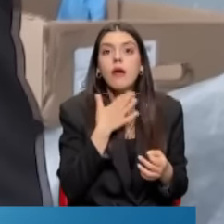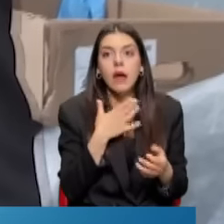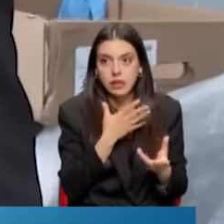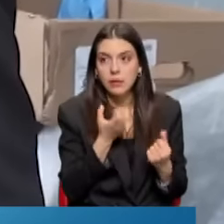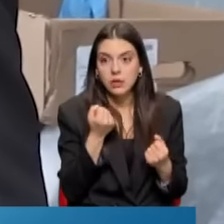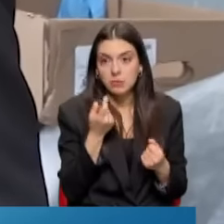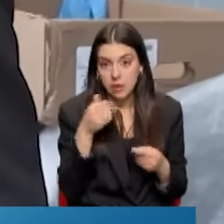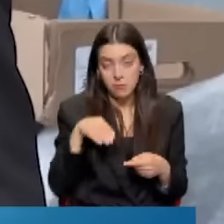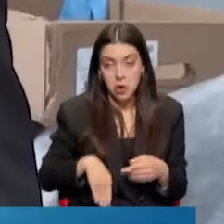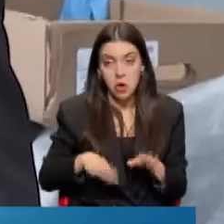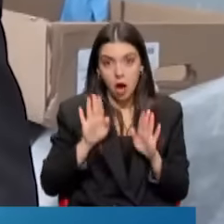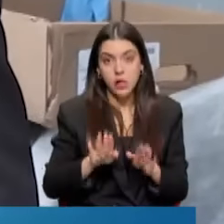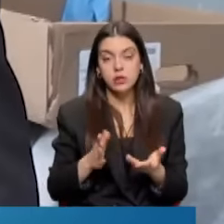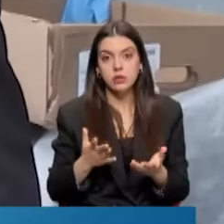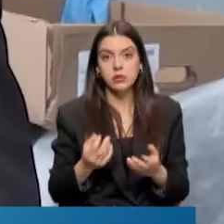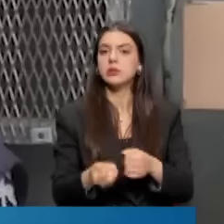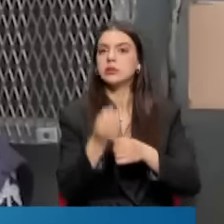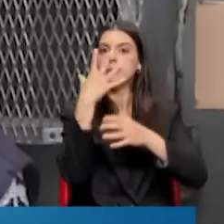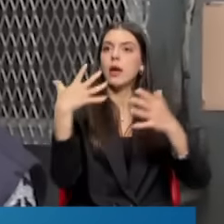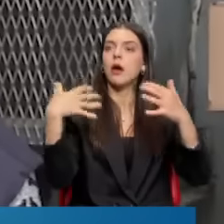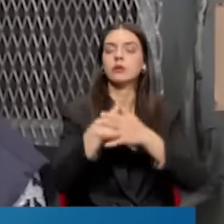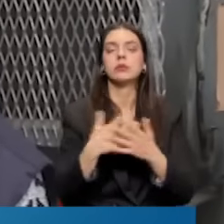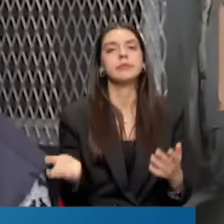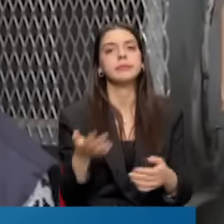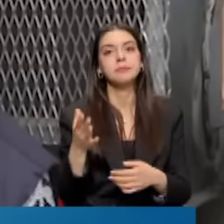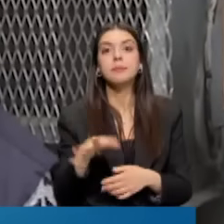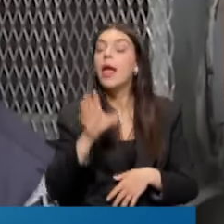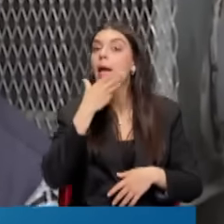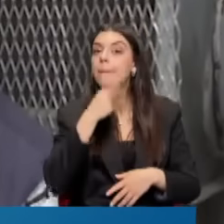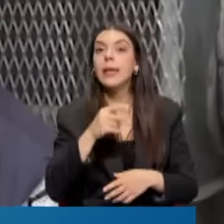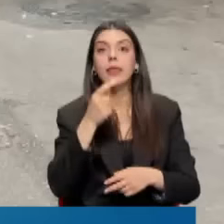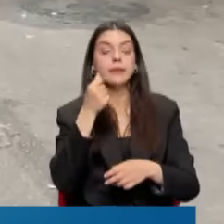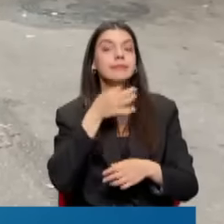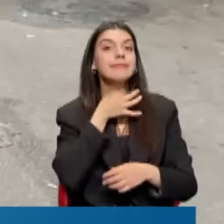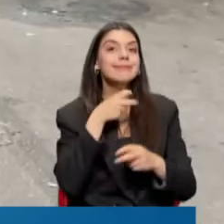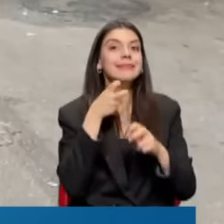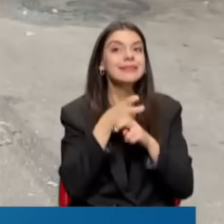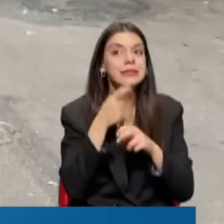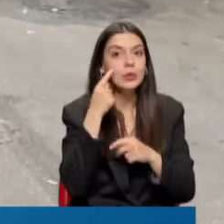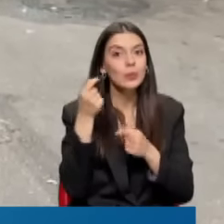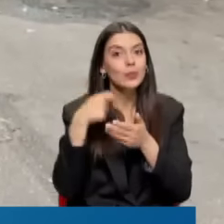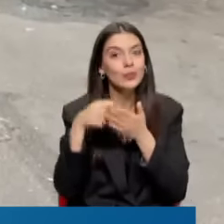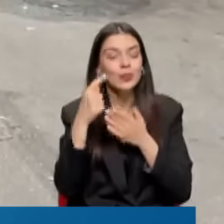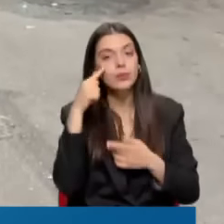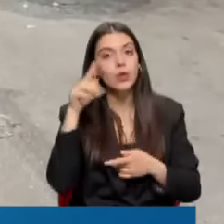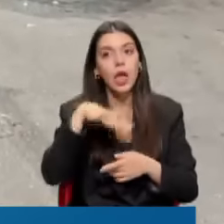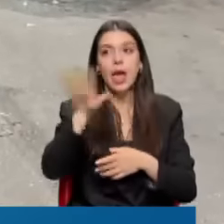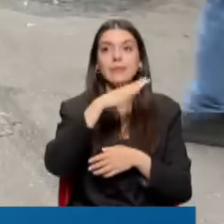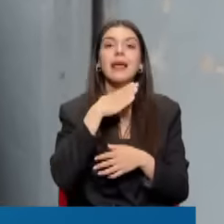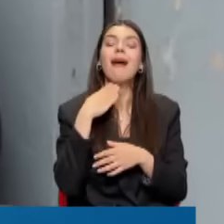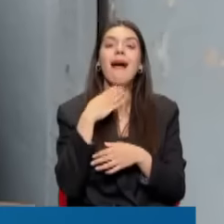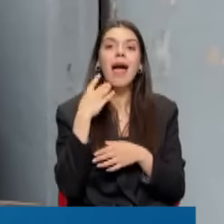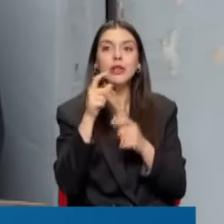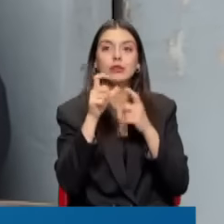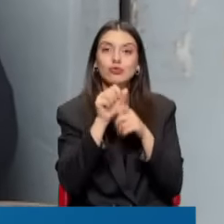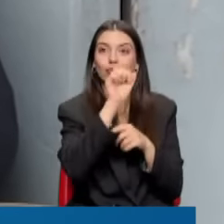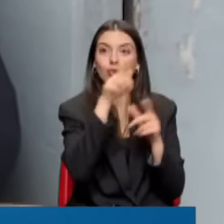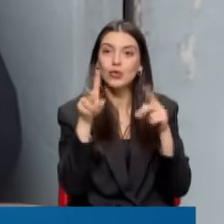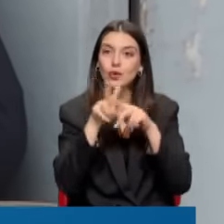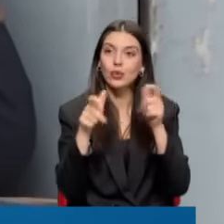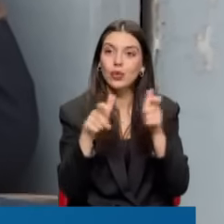cepte akşam zam sabah zam emekliye dar gelirliye ucuz ete ulaşmak için kapısını aşındırdığı et Süt Kurumu